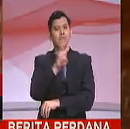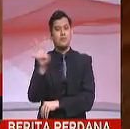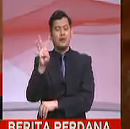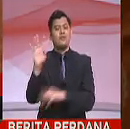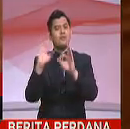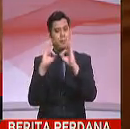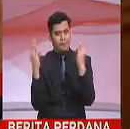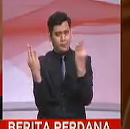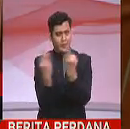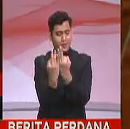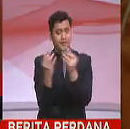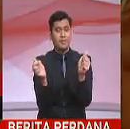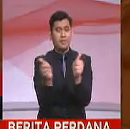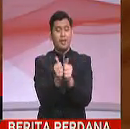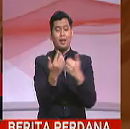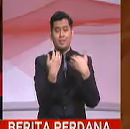dengan